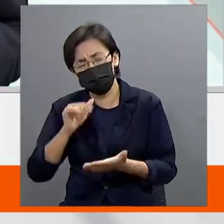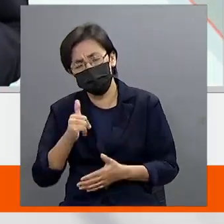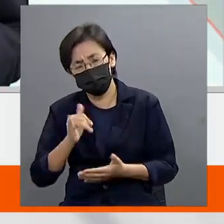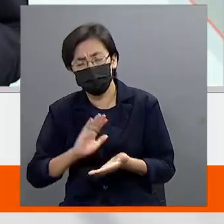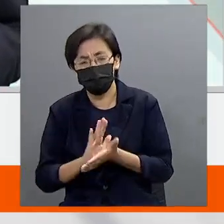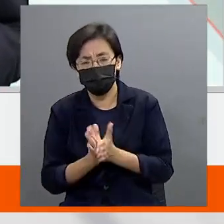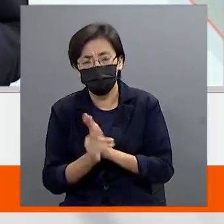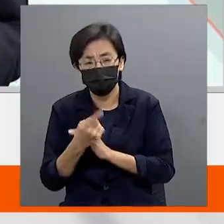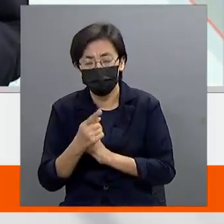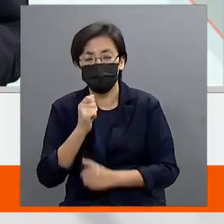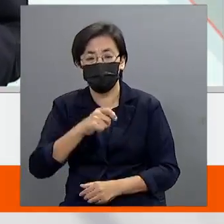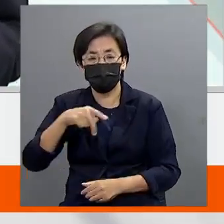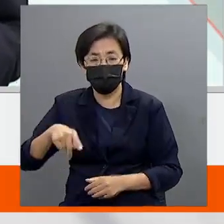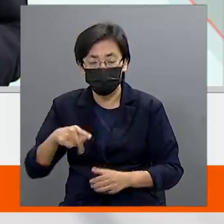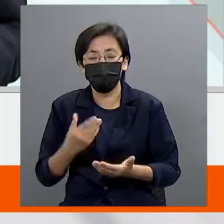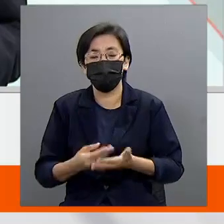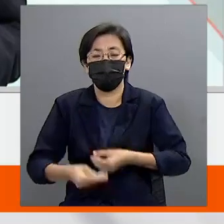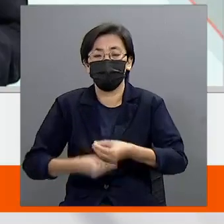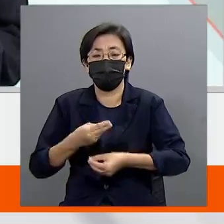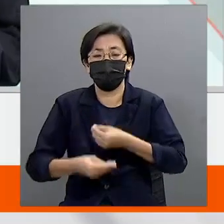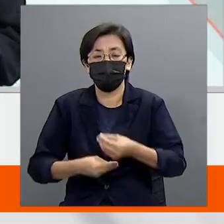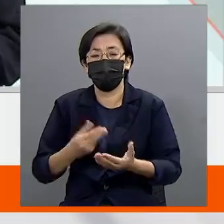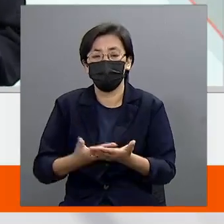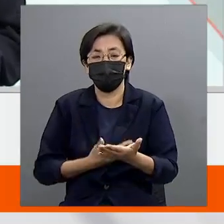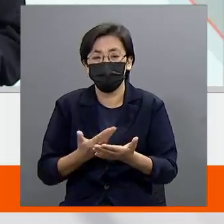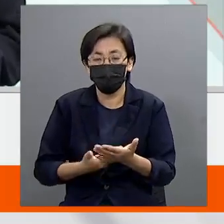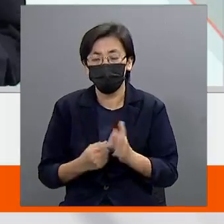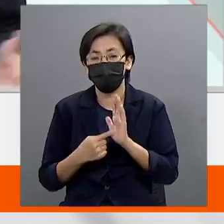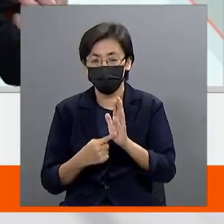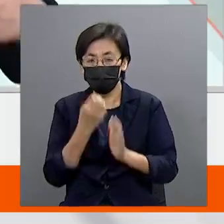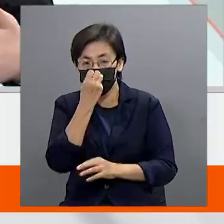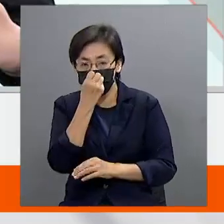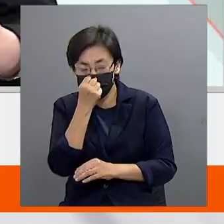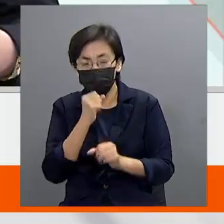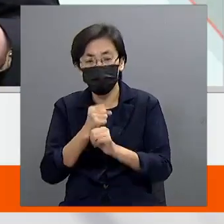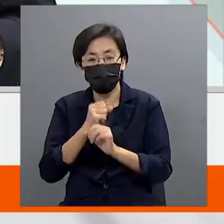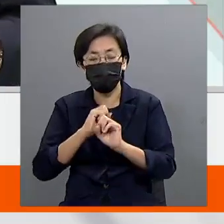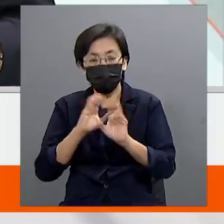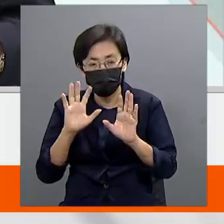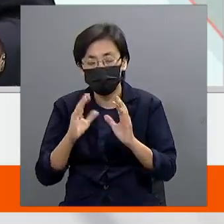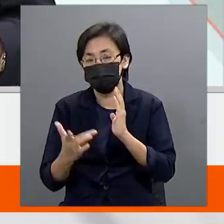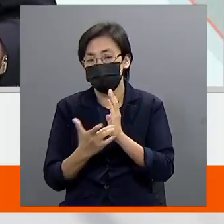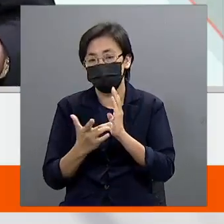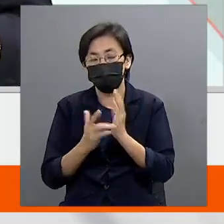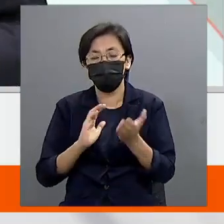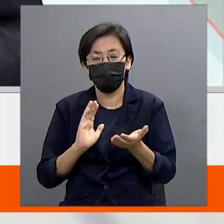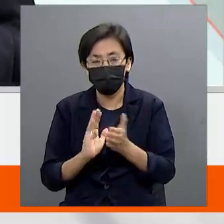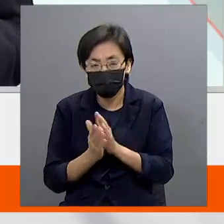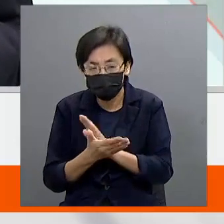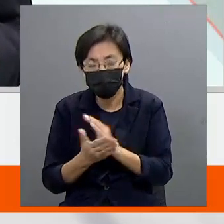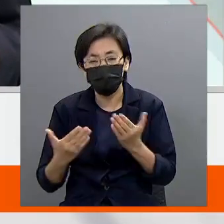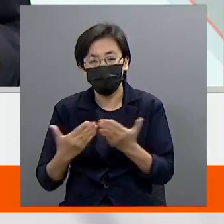คชันในการขายเนี่ยเพราะว่านำร่องมันก็เห็นผลลัพธ์ที่ค่อนข้างจะชัดเจนอยู่แล้วด้วยแล้วเทคโนโลยีมันเปลี่ยนไปค่อนข้างมากแบบนี้